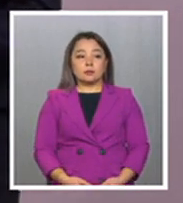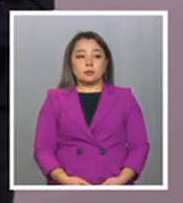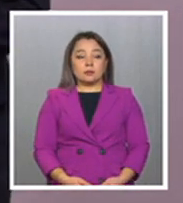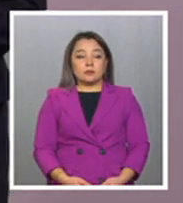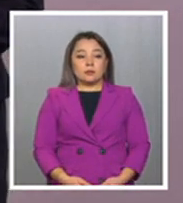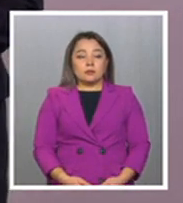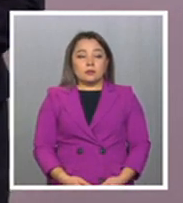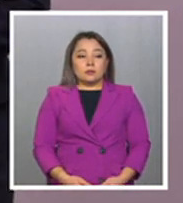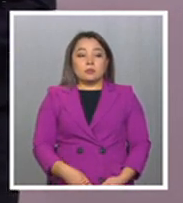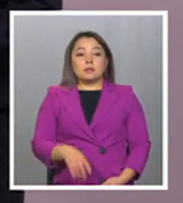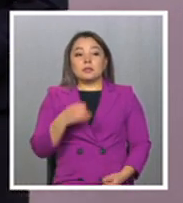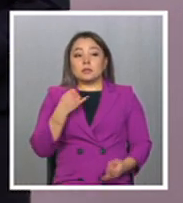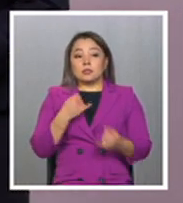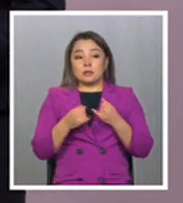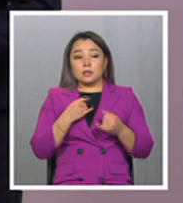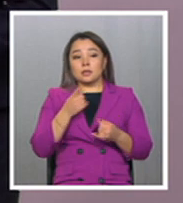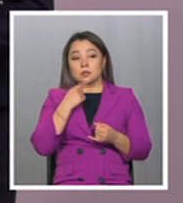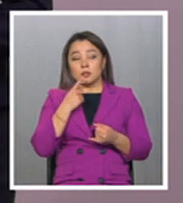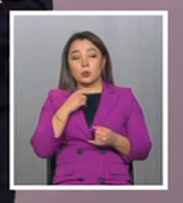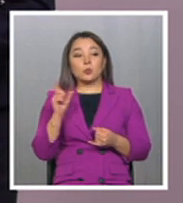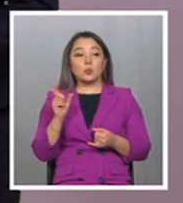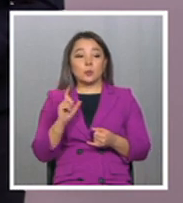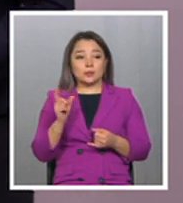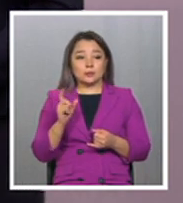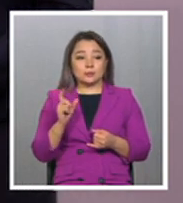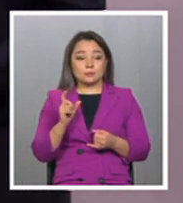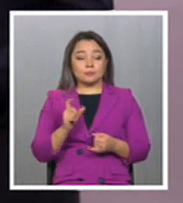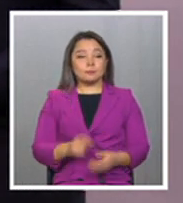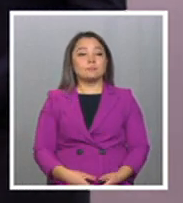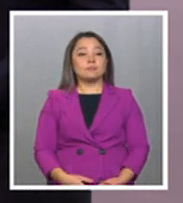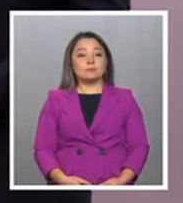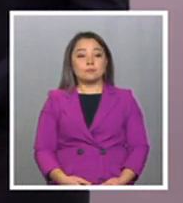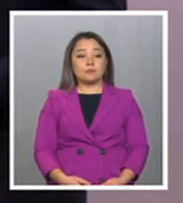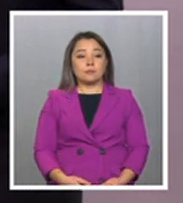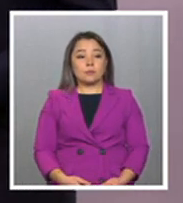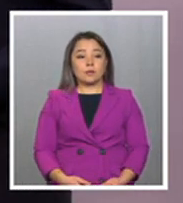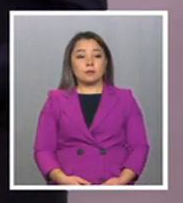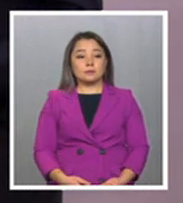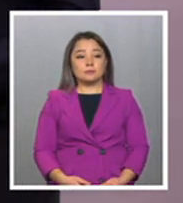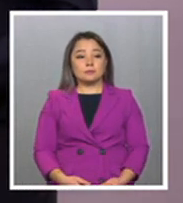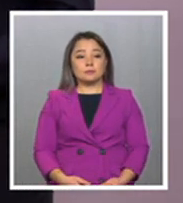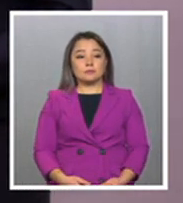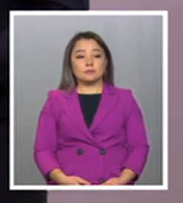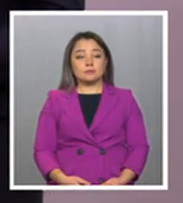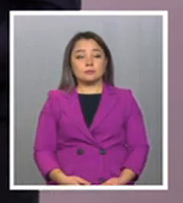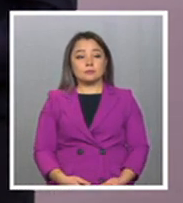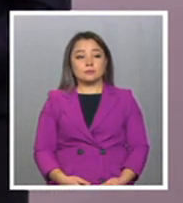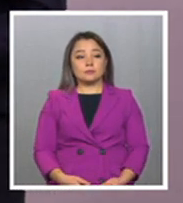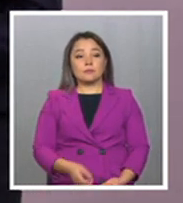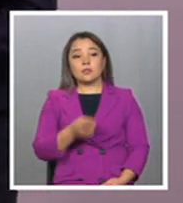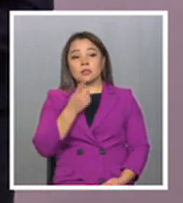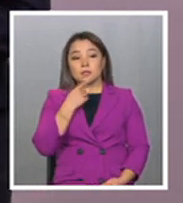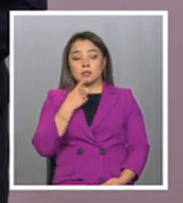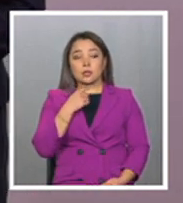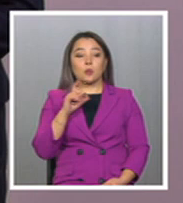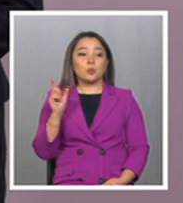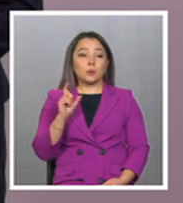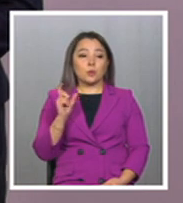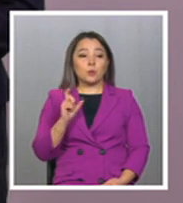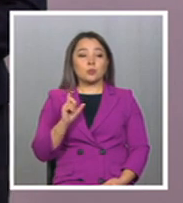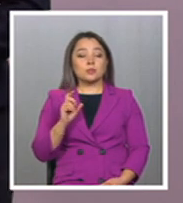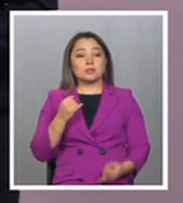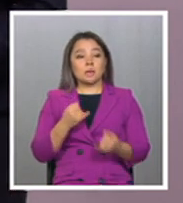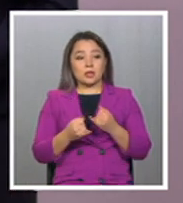Келесі нұсқа сары, қызыл, көк. Енді қызыл түсті таңдаймыз. Қызыл,